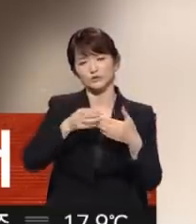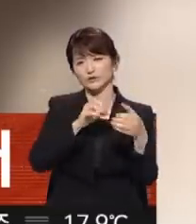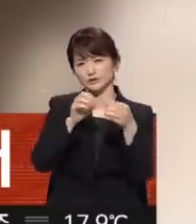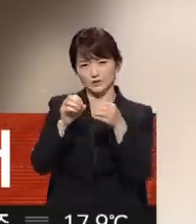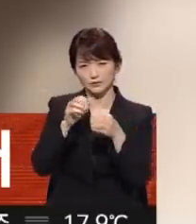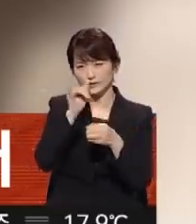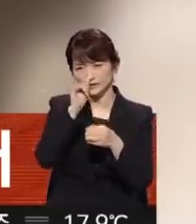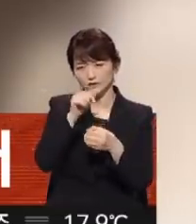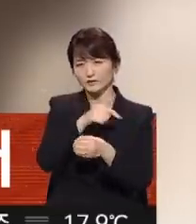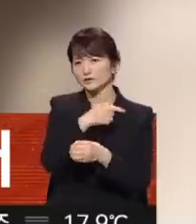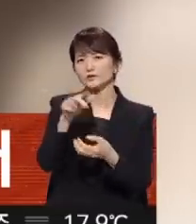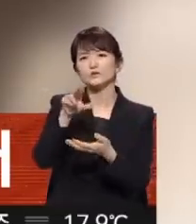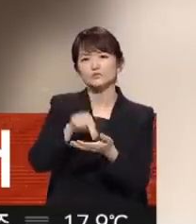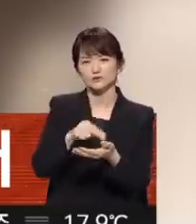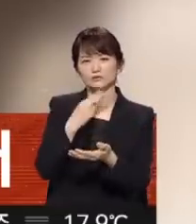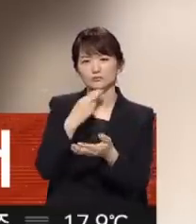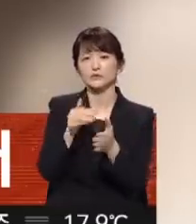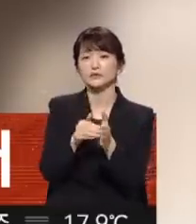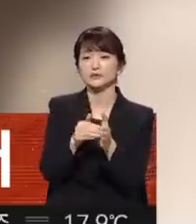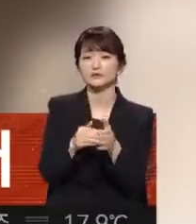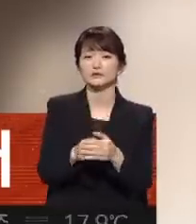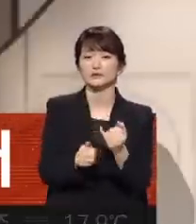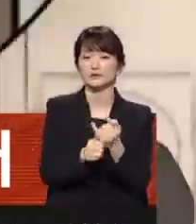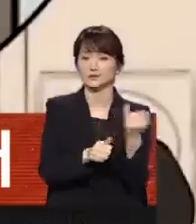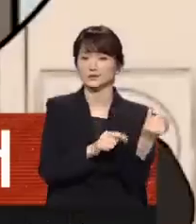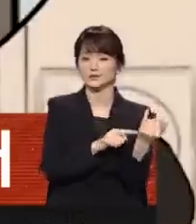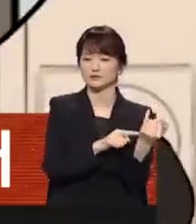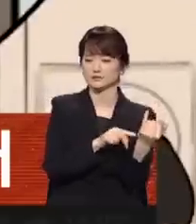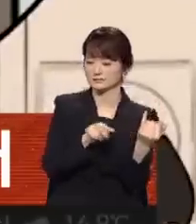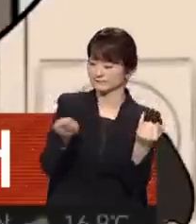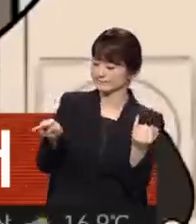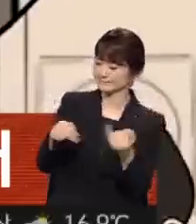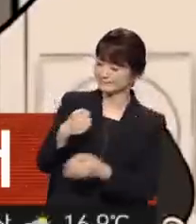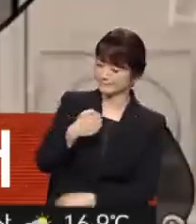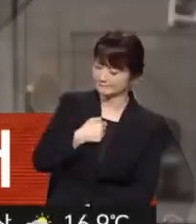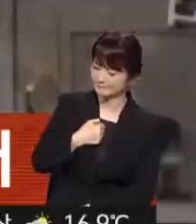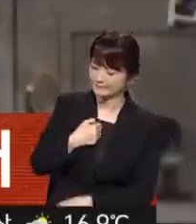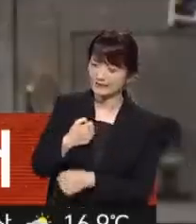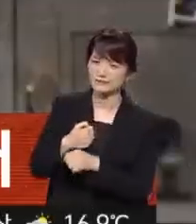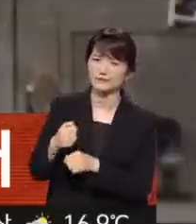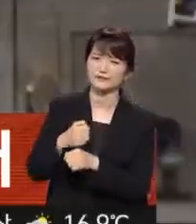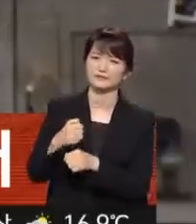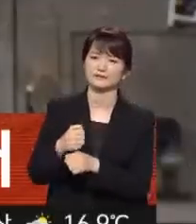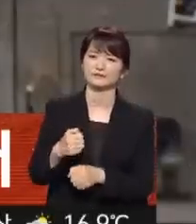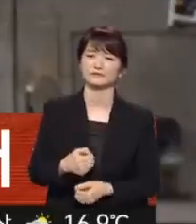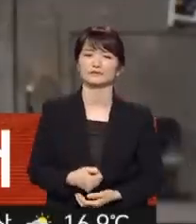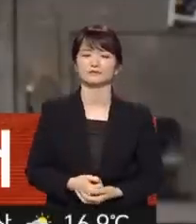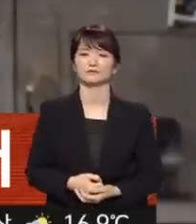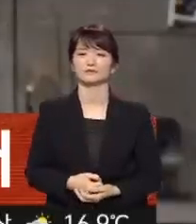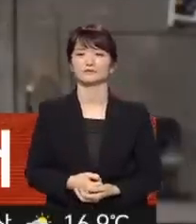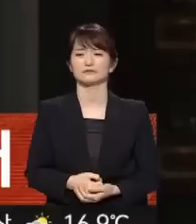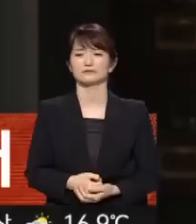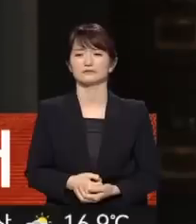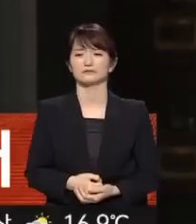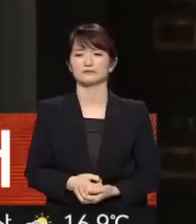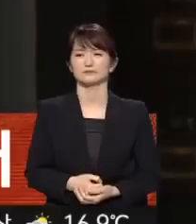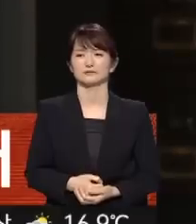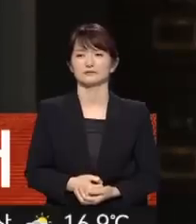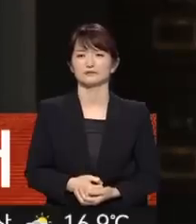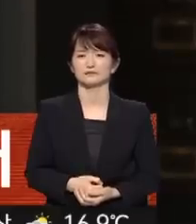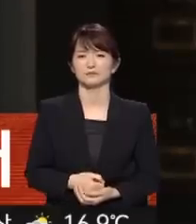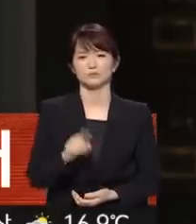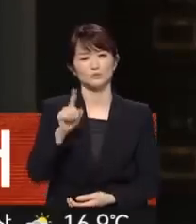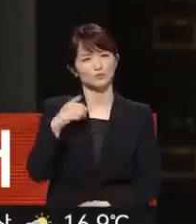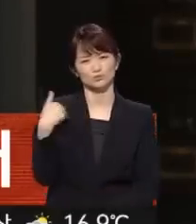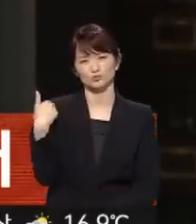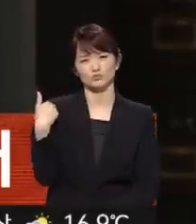문제는 없었다고 지나갔는데 이제 아내 입장에서 볼 때는 참 답답하고 또 황당하기도 했던 거죠. 근데